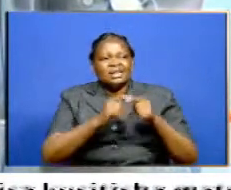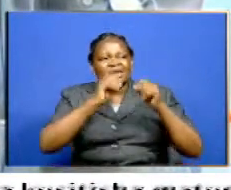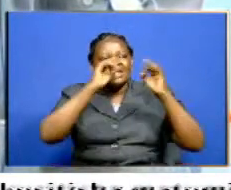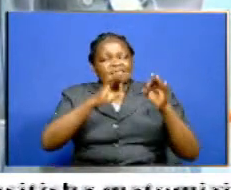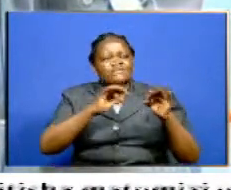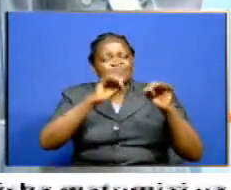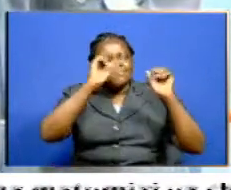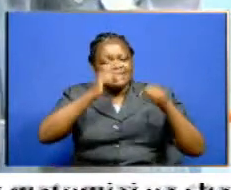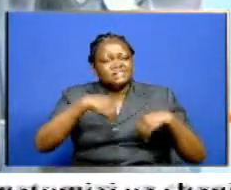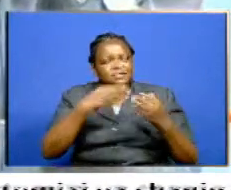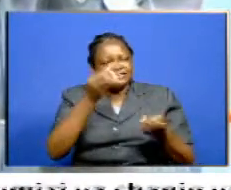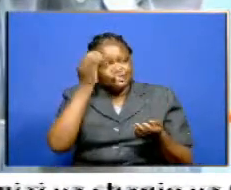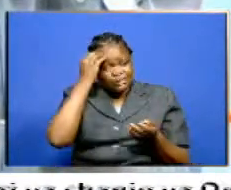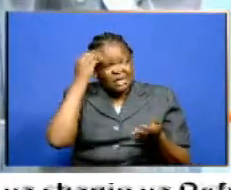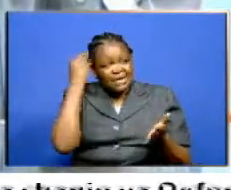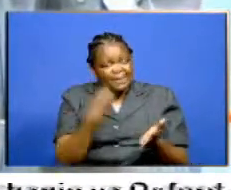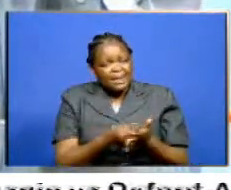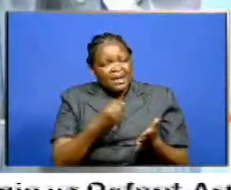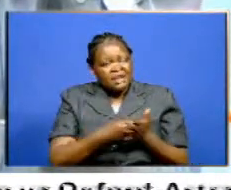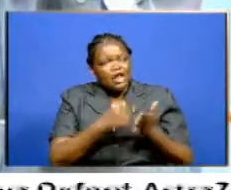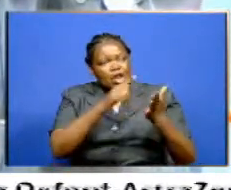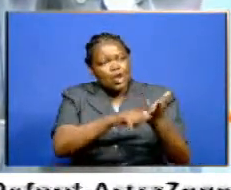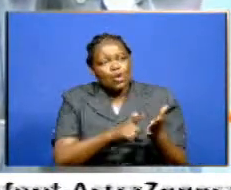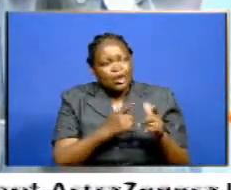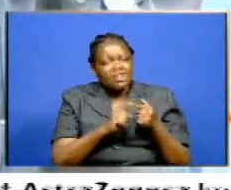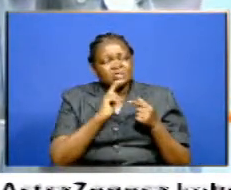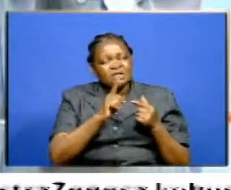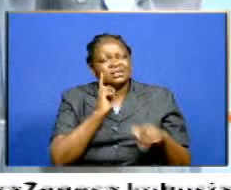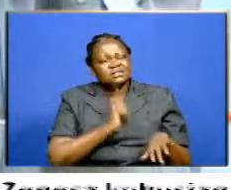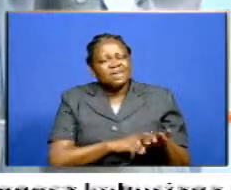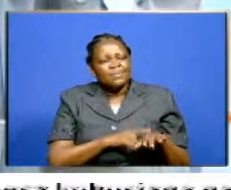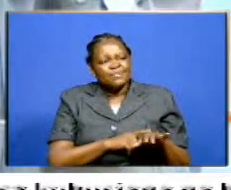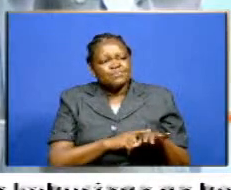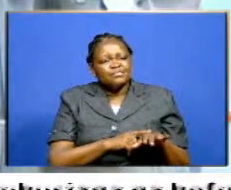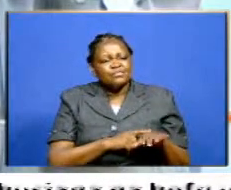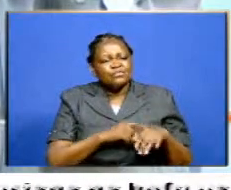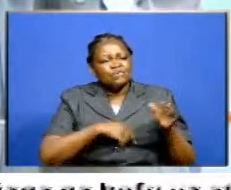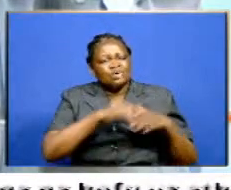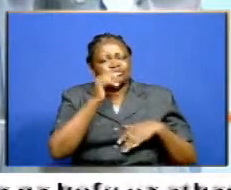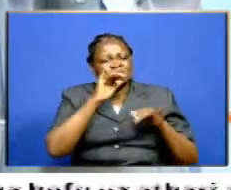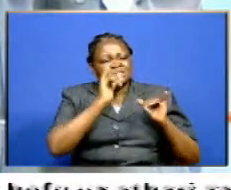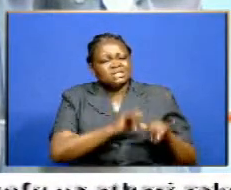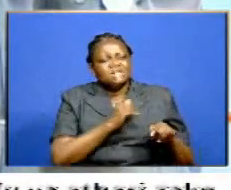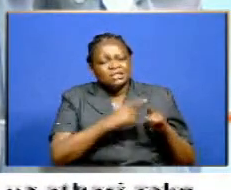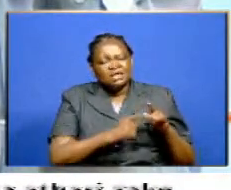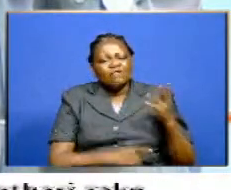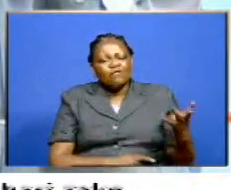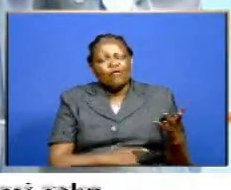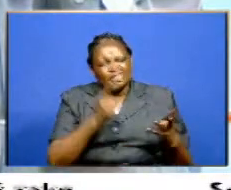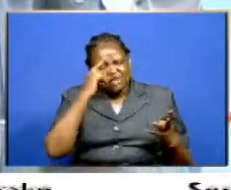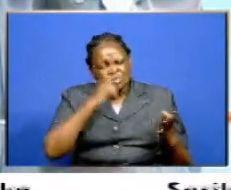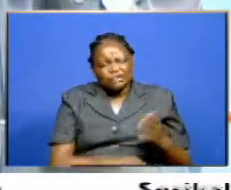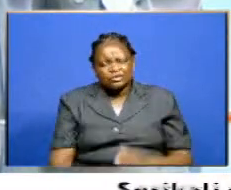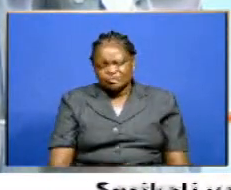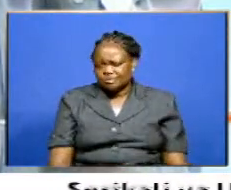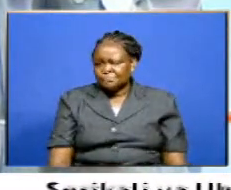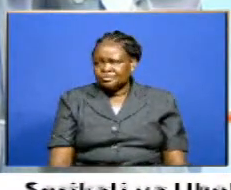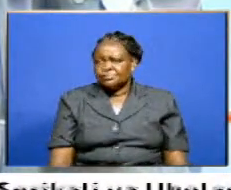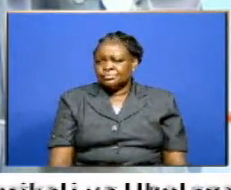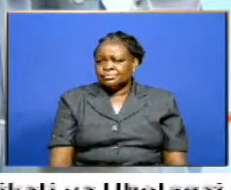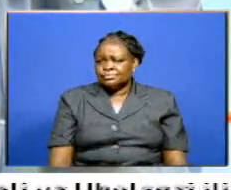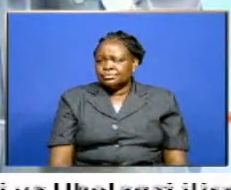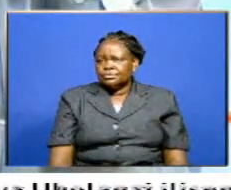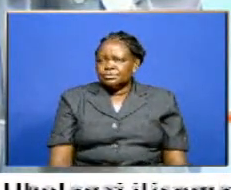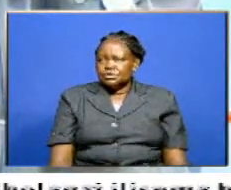tutakuwa tunawapa wanafunzi hawa mikopo kisha tuambie wakitoka wakae miaka 4 itakuwaje? Brian pia atakupa